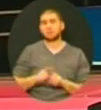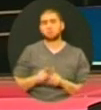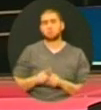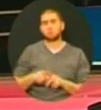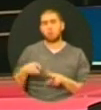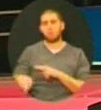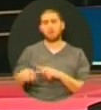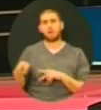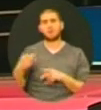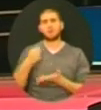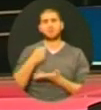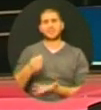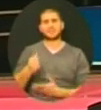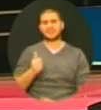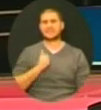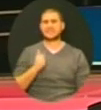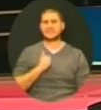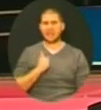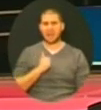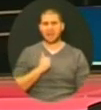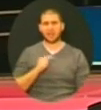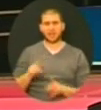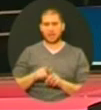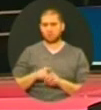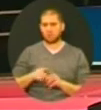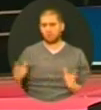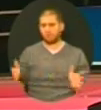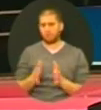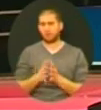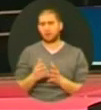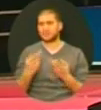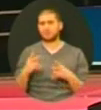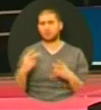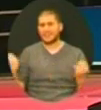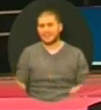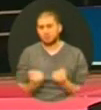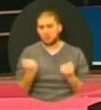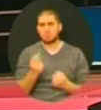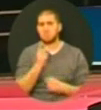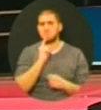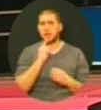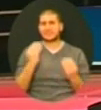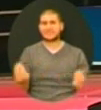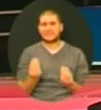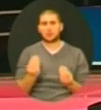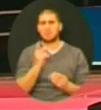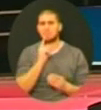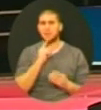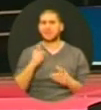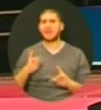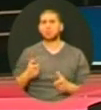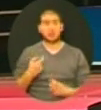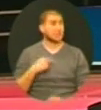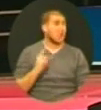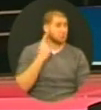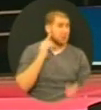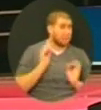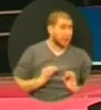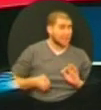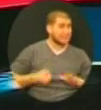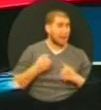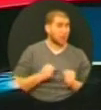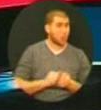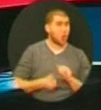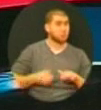תקציב צהל, והורידו אותו למקומות של אנורקסיה, שצהל לא יתאמן ולא יצטייד ולא יתחמש. אני לא שמעתי לא את שר הביטחון ולא את